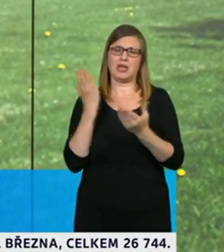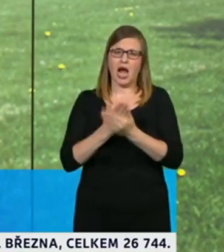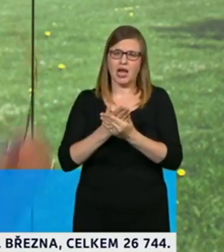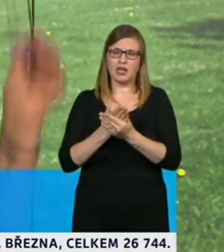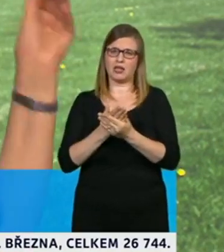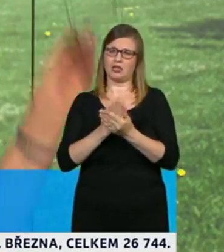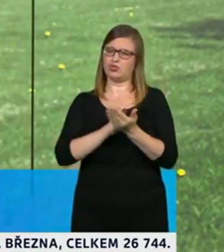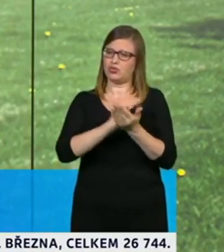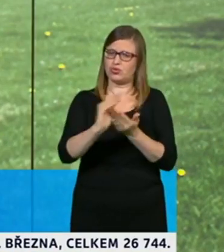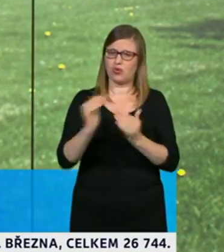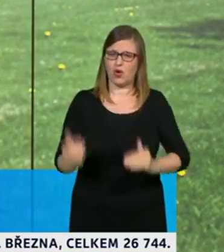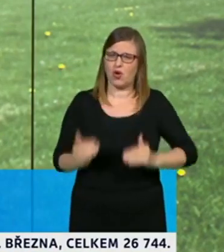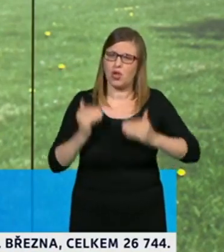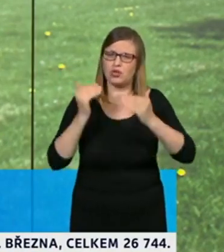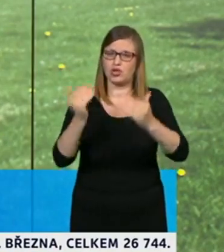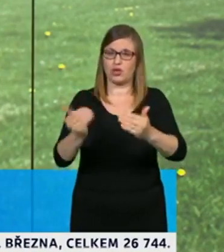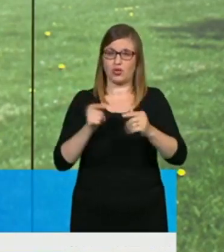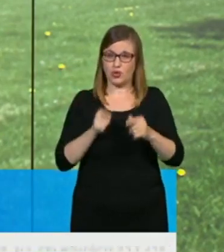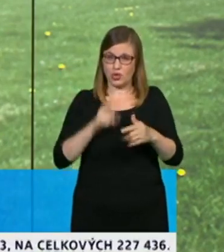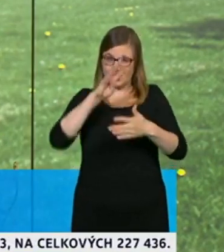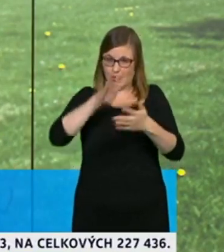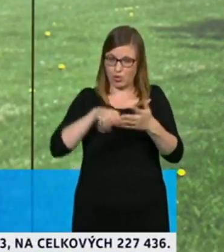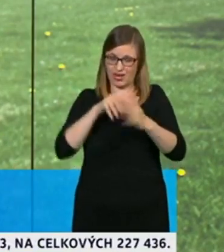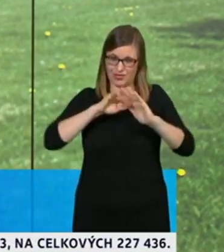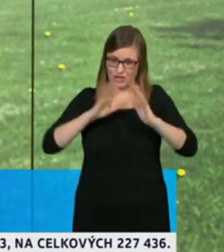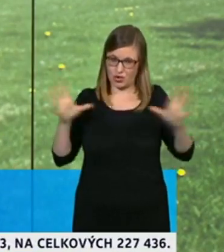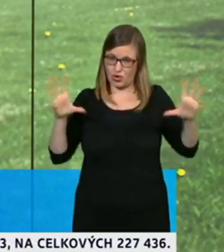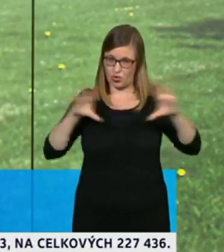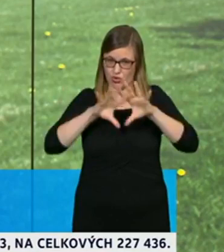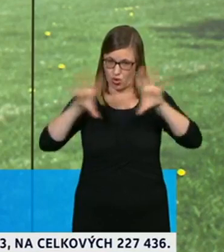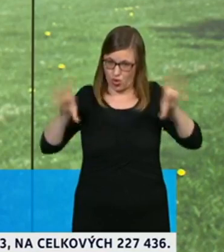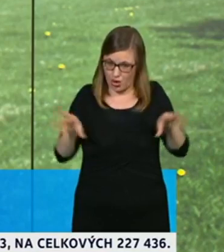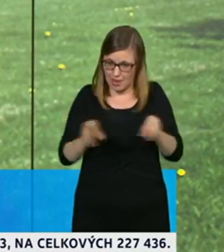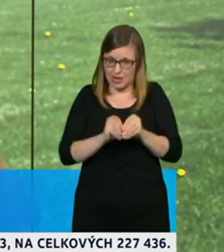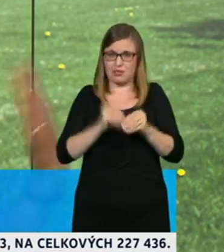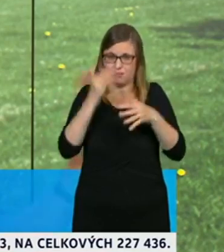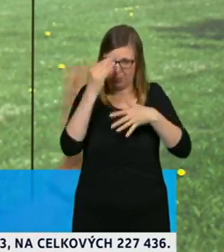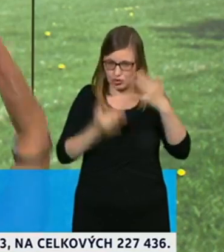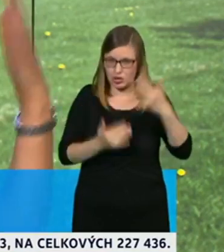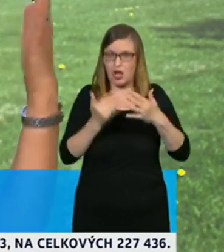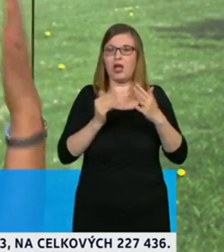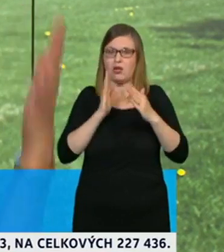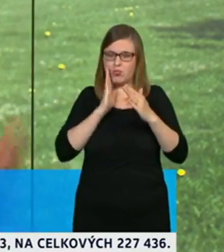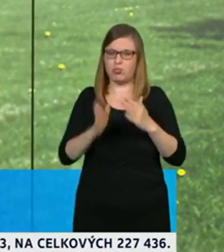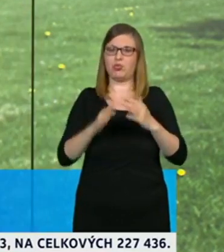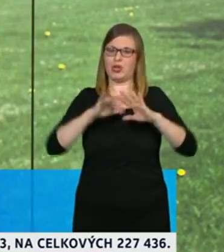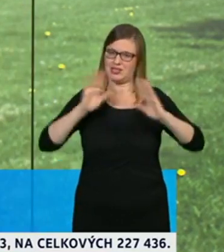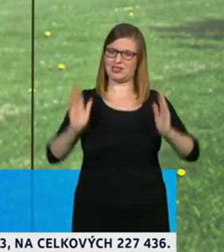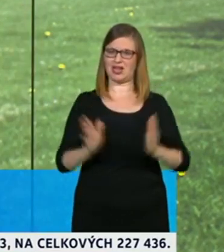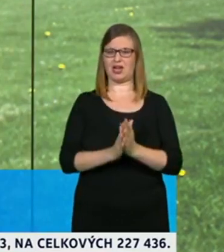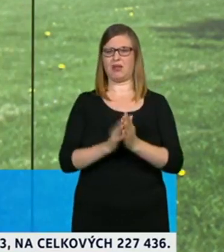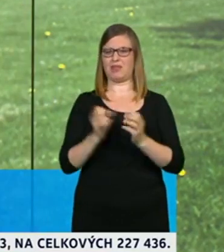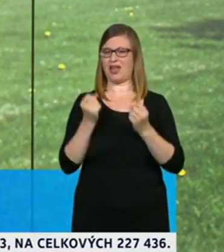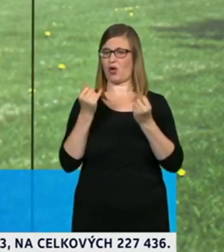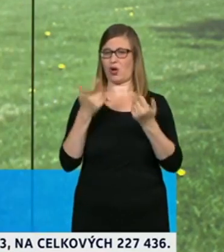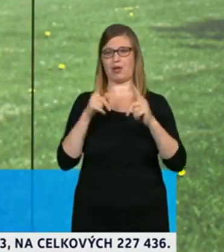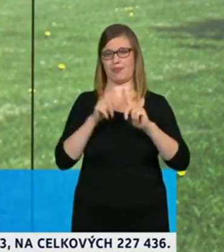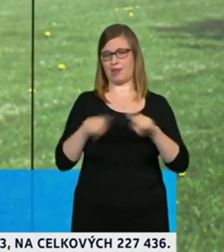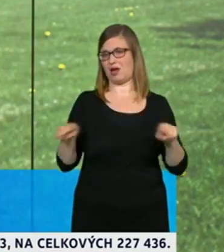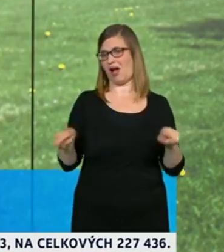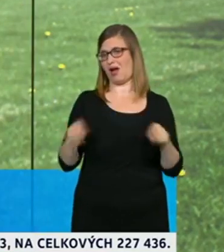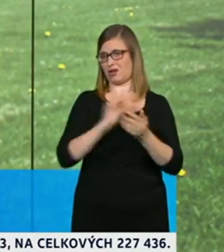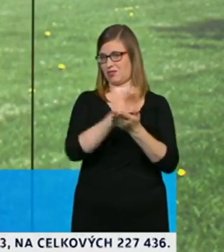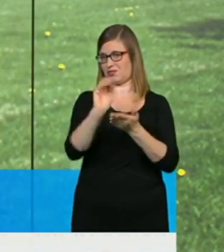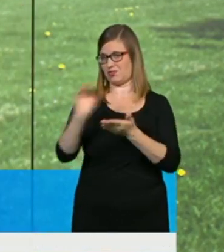znamená, já to mám tu tabulku na svých stránkách, teď jsme ji aktualizovali minulý týden, protože se to posouvá v čase. No a